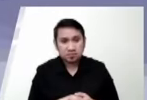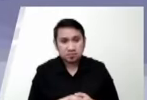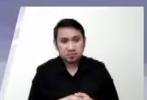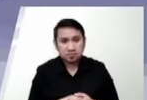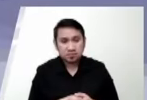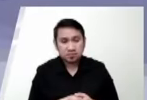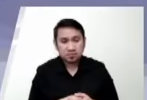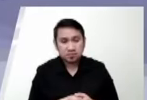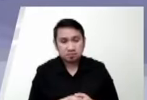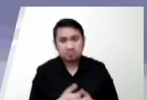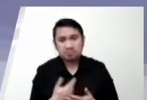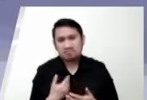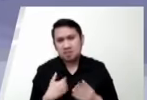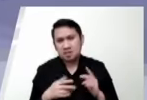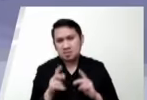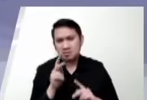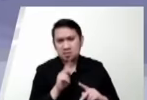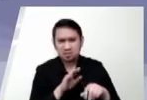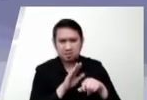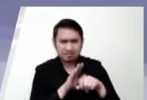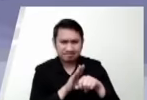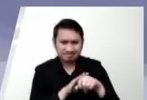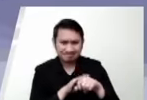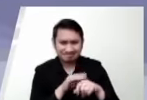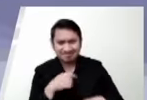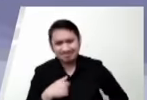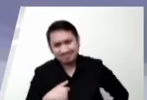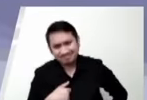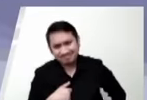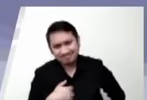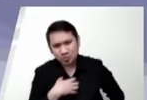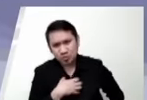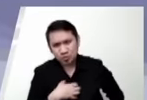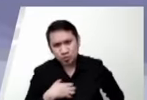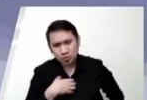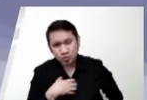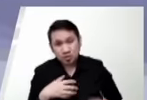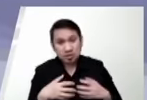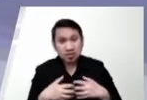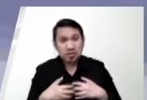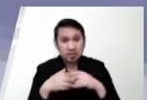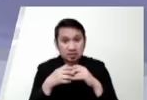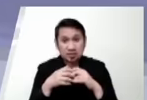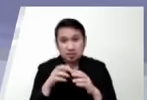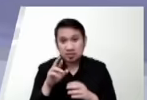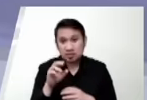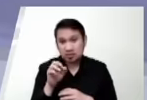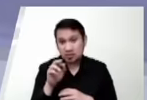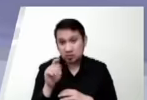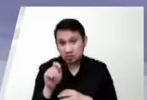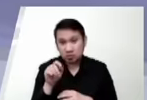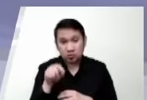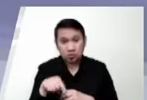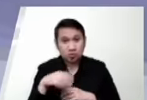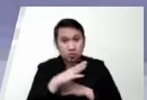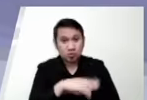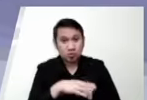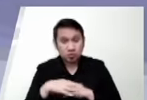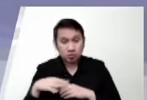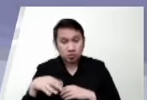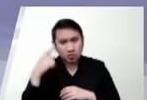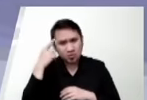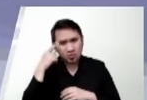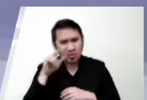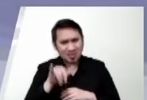Pinuna ng netizens ang pagtayo ng isang resort sa sikat na Chocolate Hills sa Bohol na idineklarang protected